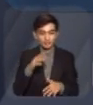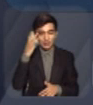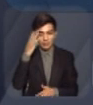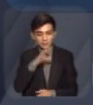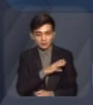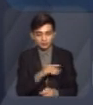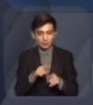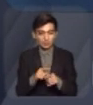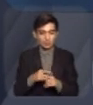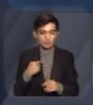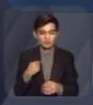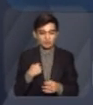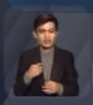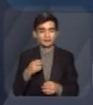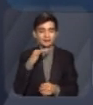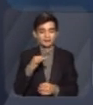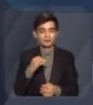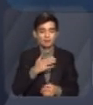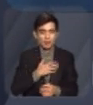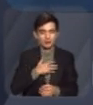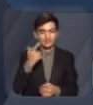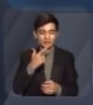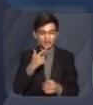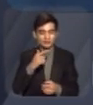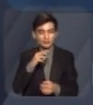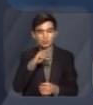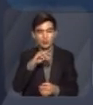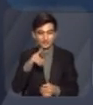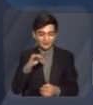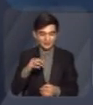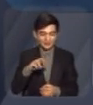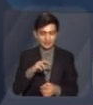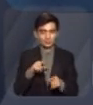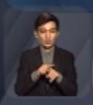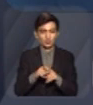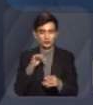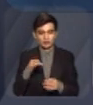замысел, да, меня за мою гражданскую позицию, мою активную общественную